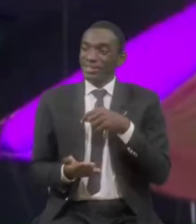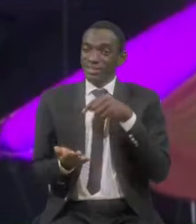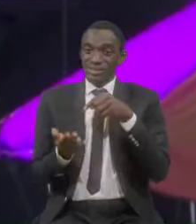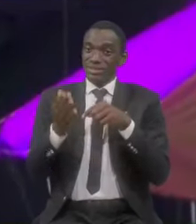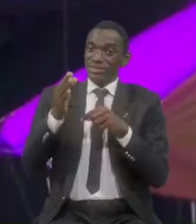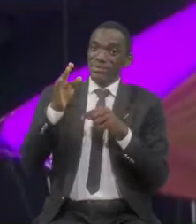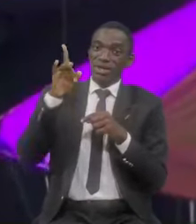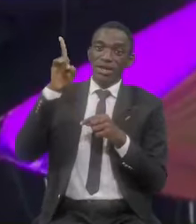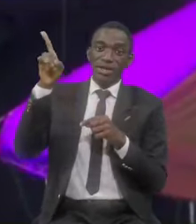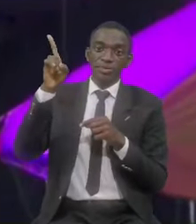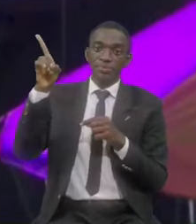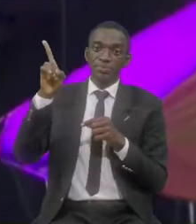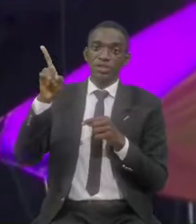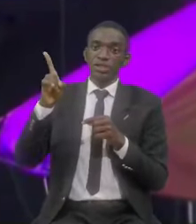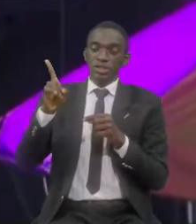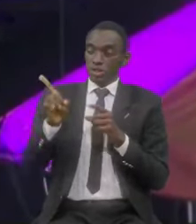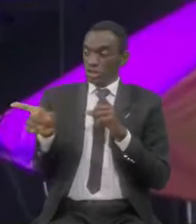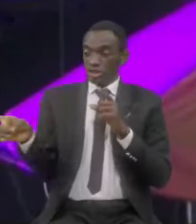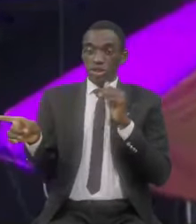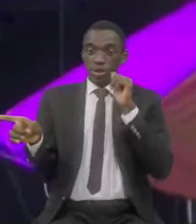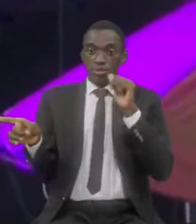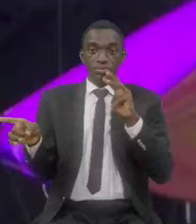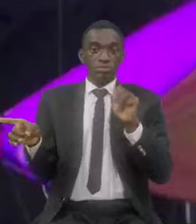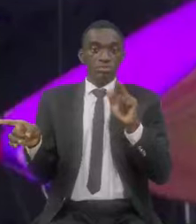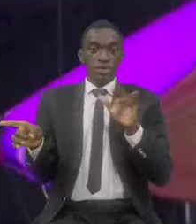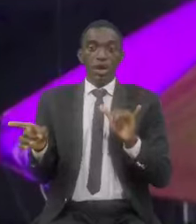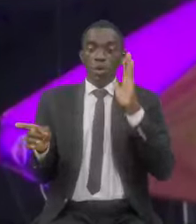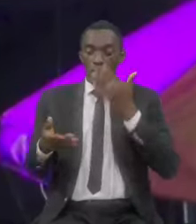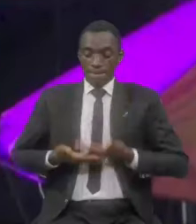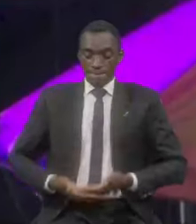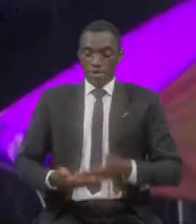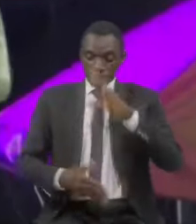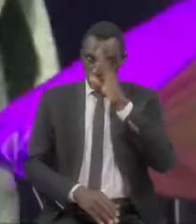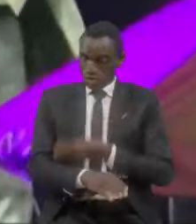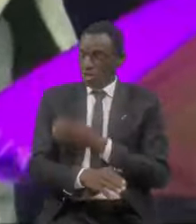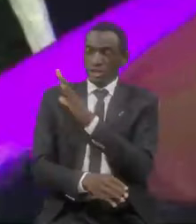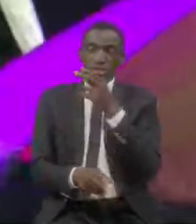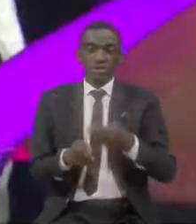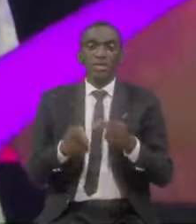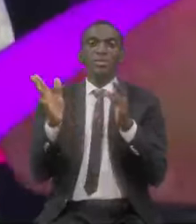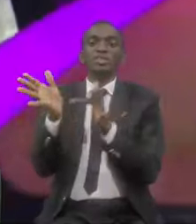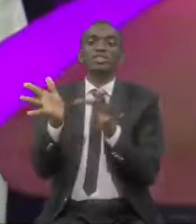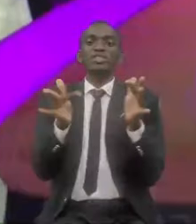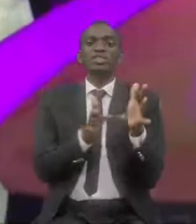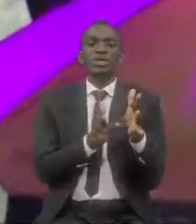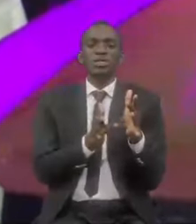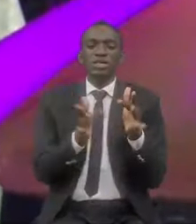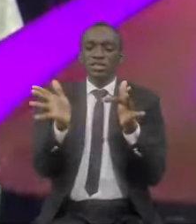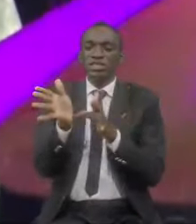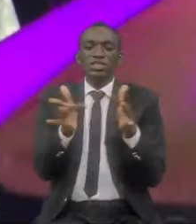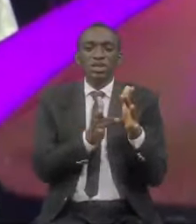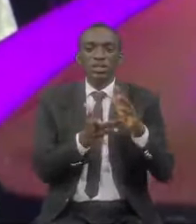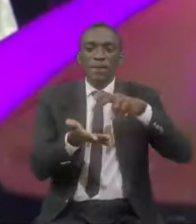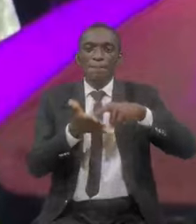Et le Fils, elle a enfanté un Fils dont le nom est Jésus. C'est Jéhovah